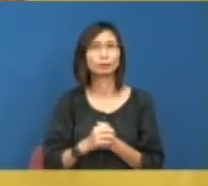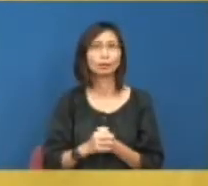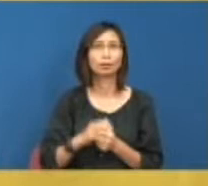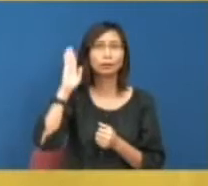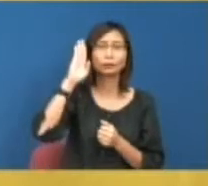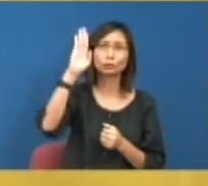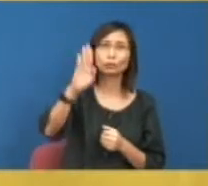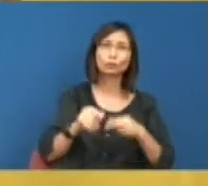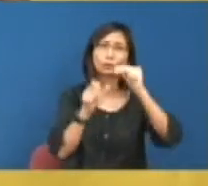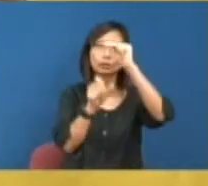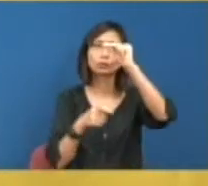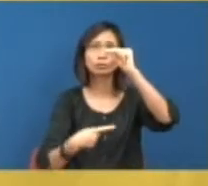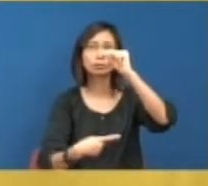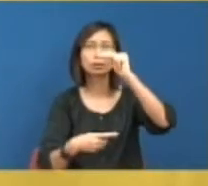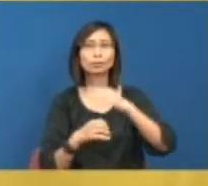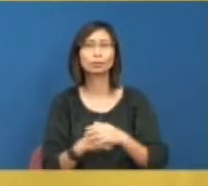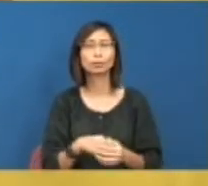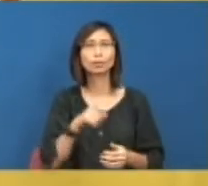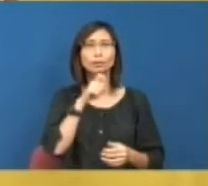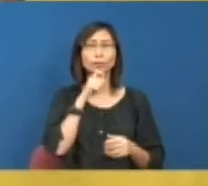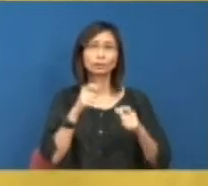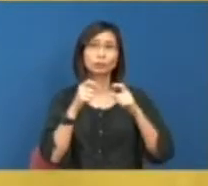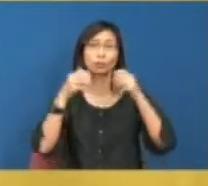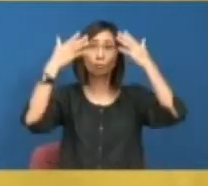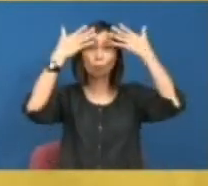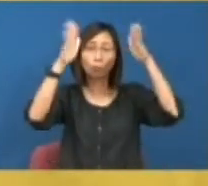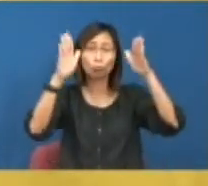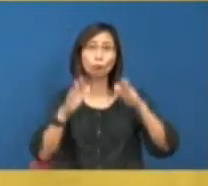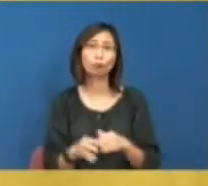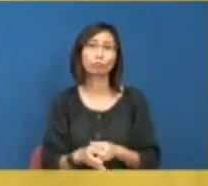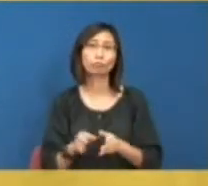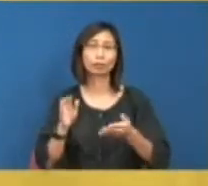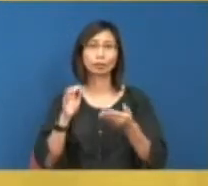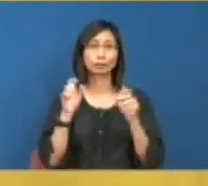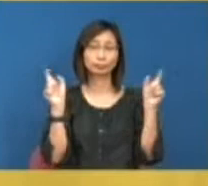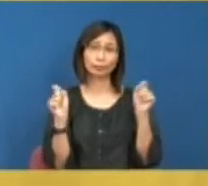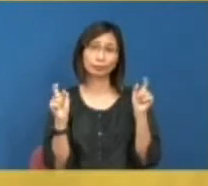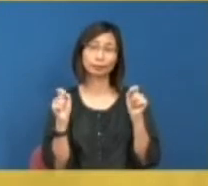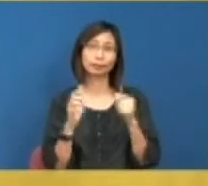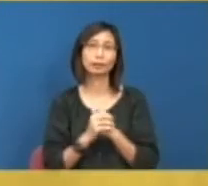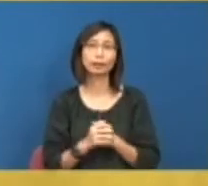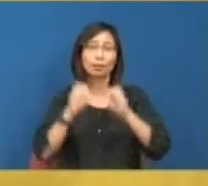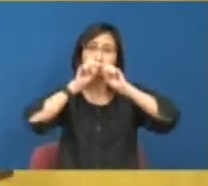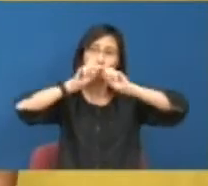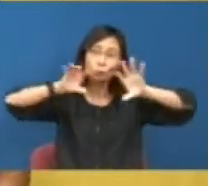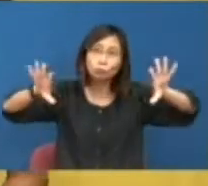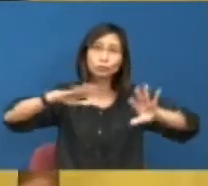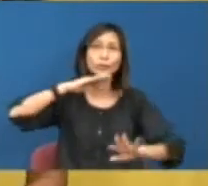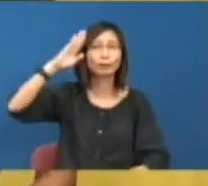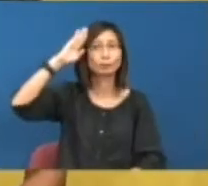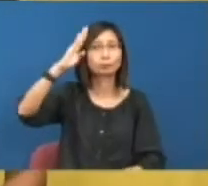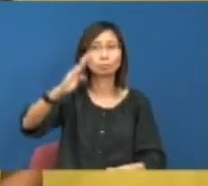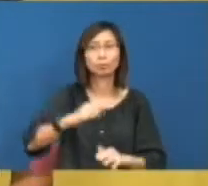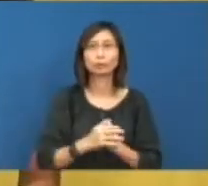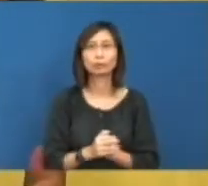公開嘅解釋，有一個策略嘅分析，有一個號召，係希望咧。其實呢個問題